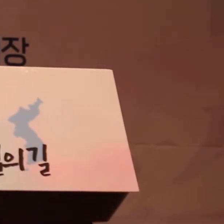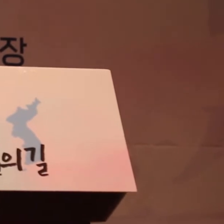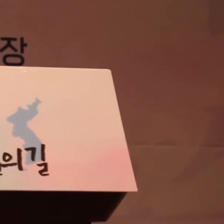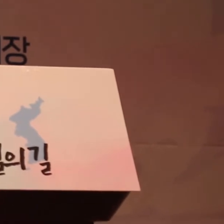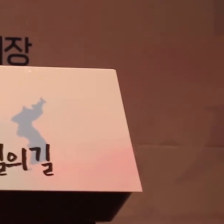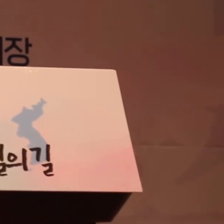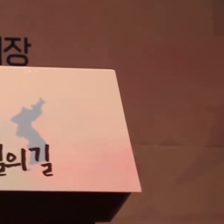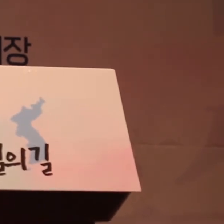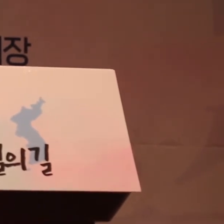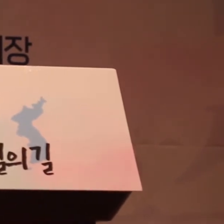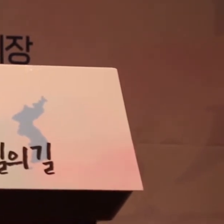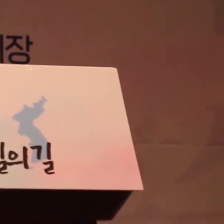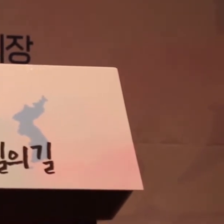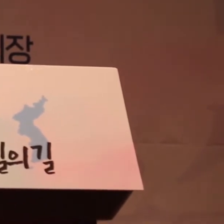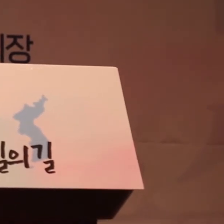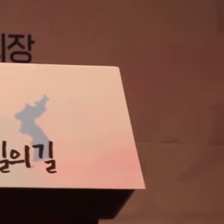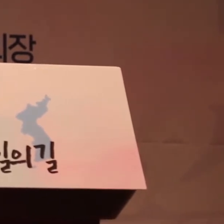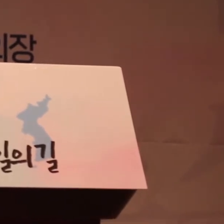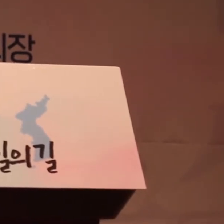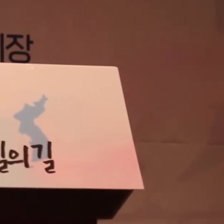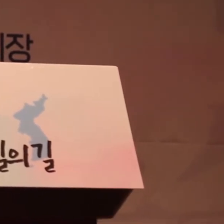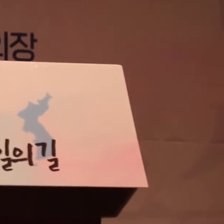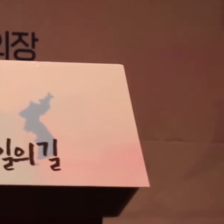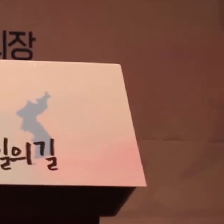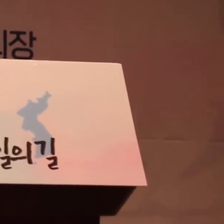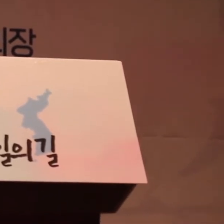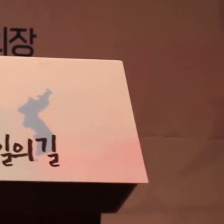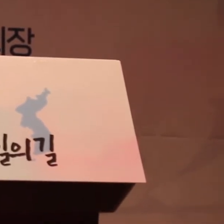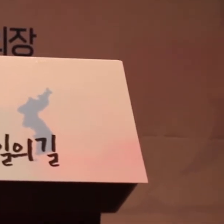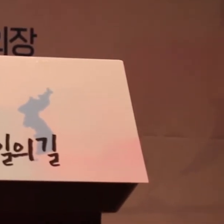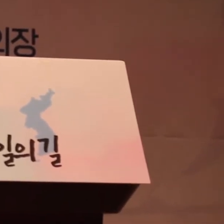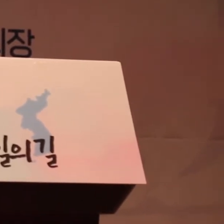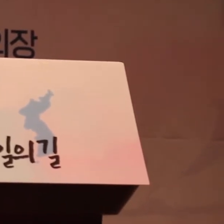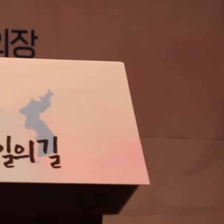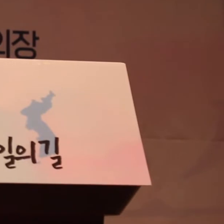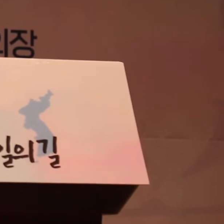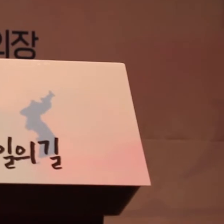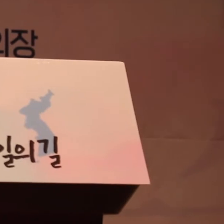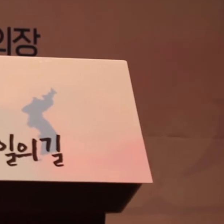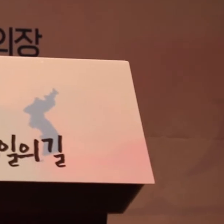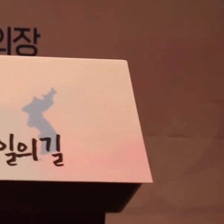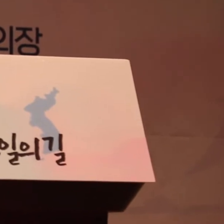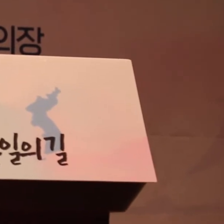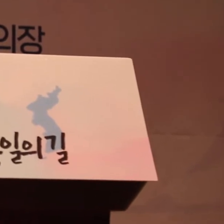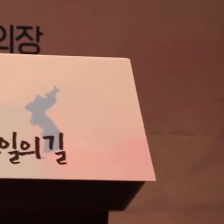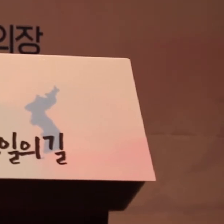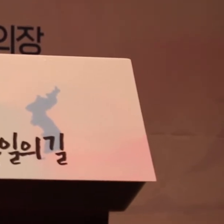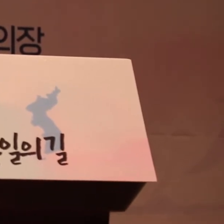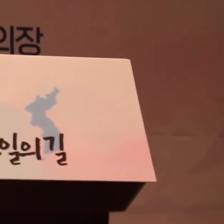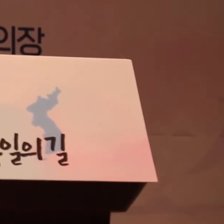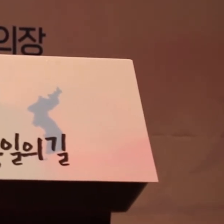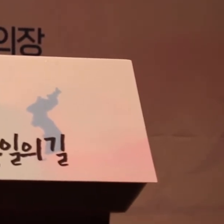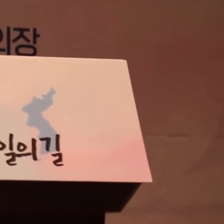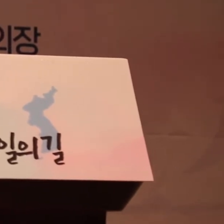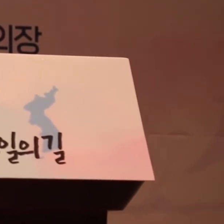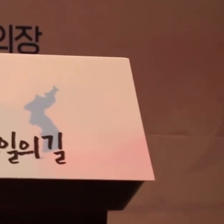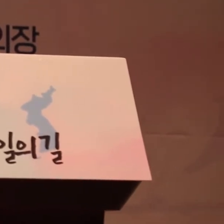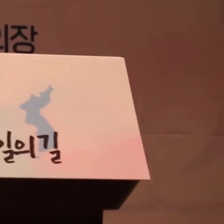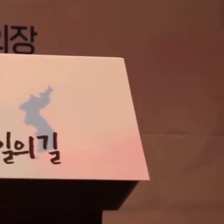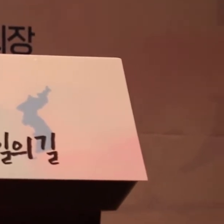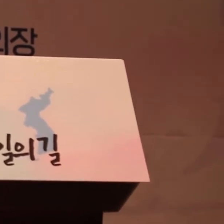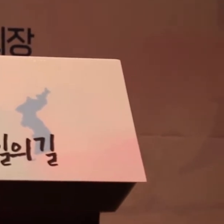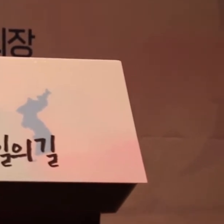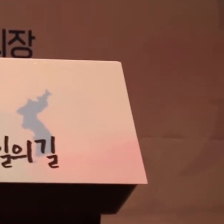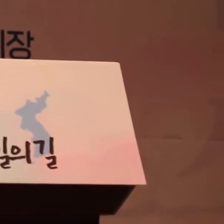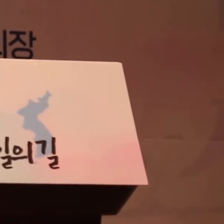시기 윤석열 당선자가 천명하고 있는 확장 억제 강화, 코드 참여, 선제